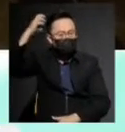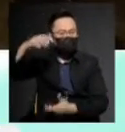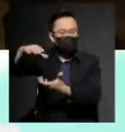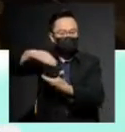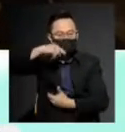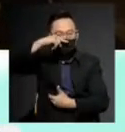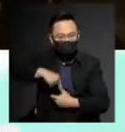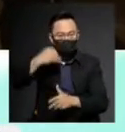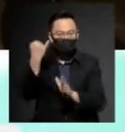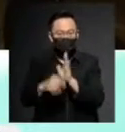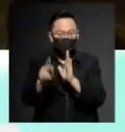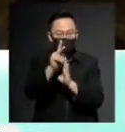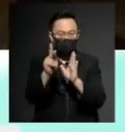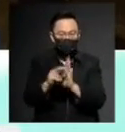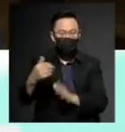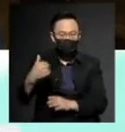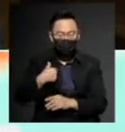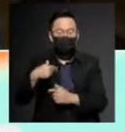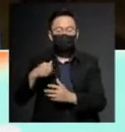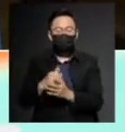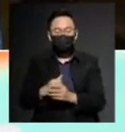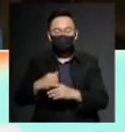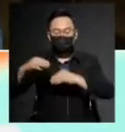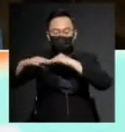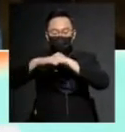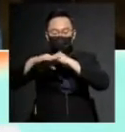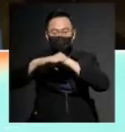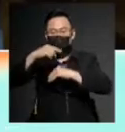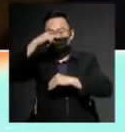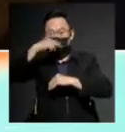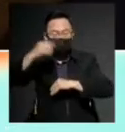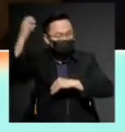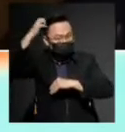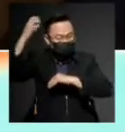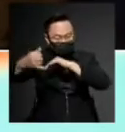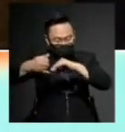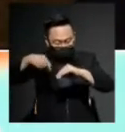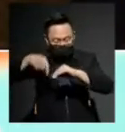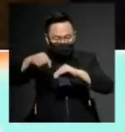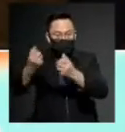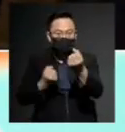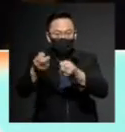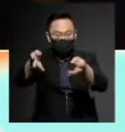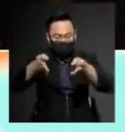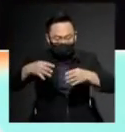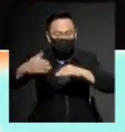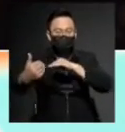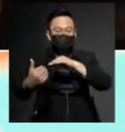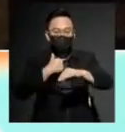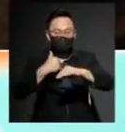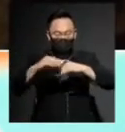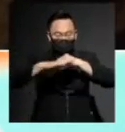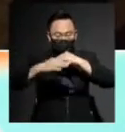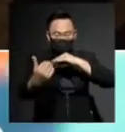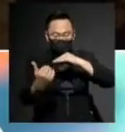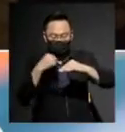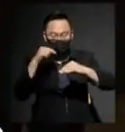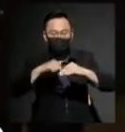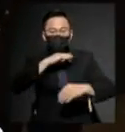ที่ลักลอบเข้ามาแต่เขาบอกว่าไปไม่ถึงไหนตำรวจเขามีสายนะคะเขามีสายสืบนะคะตรวจสอบแล้วไปเจอนี่ค่ะหมูเ